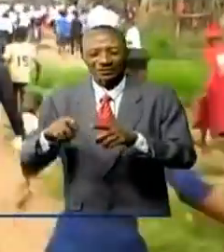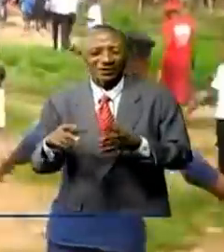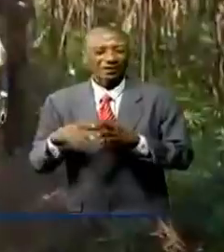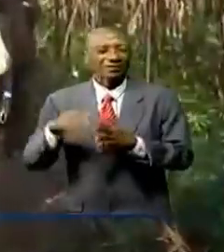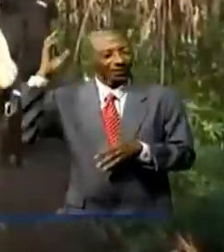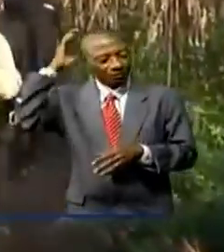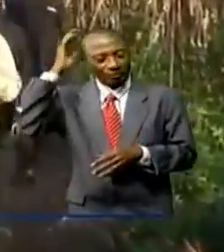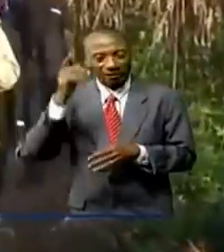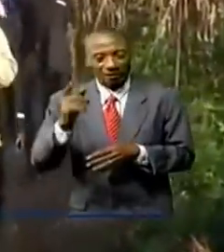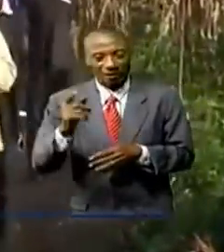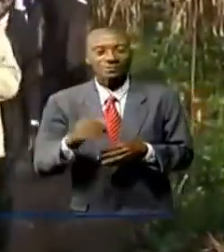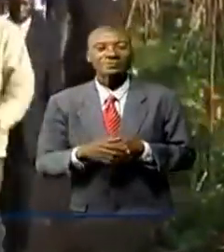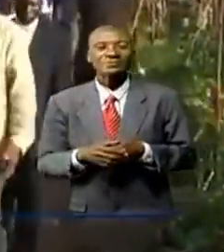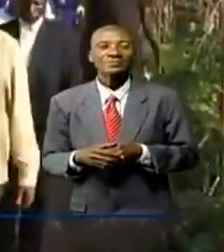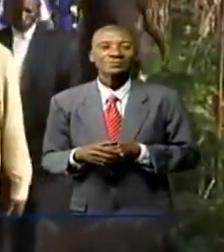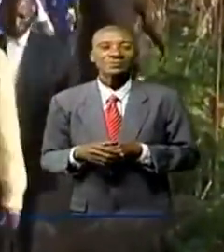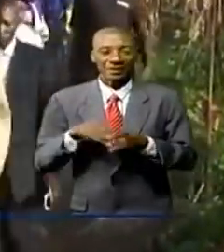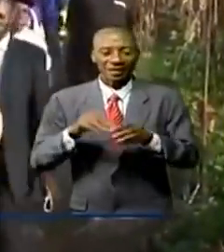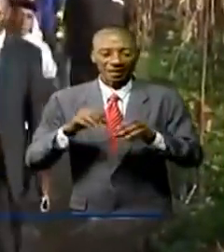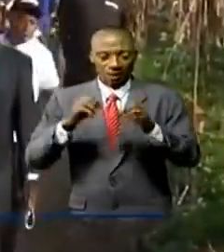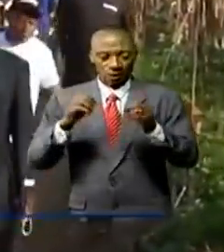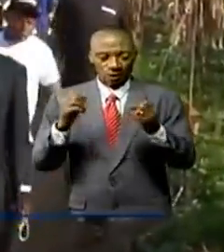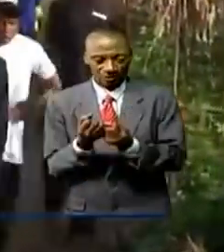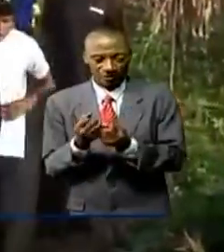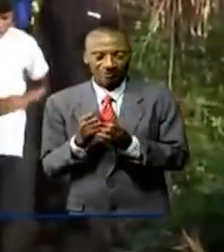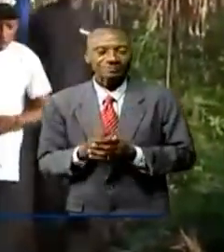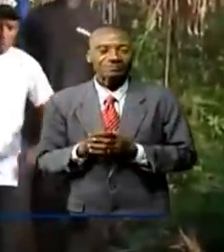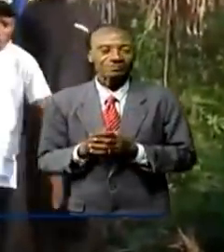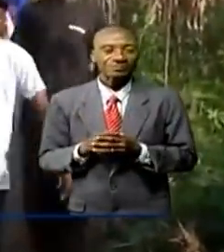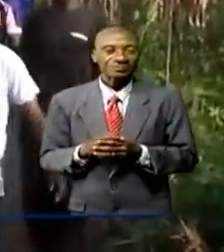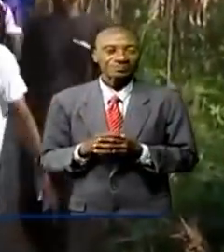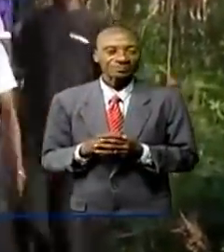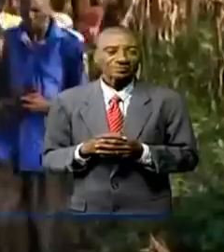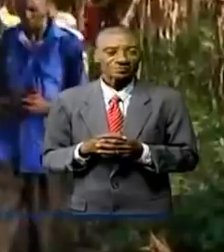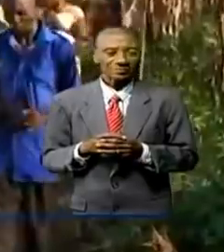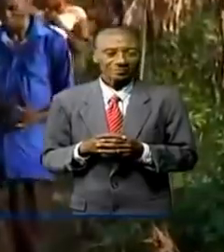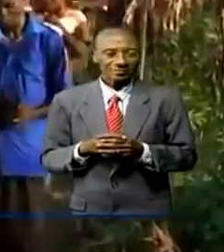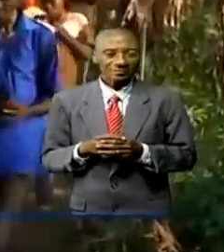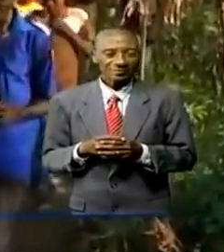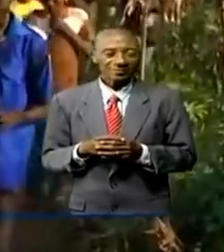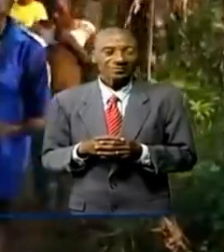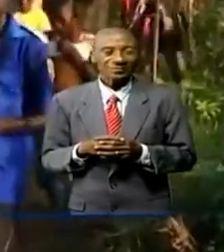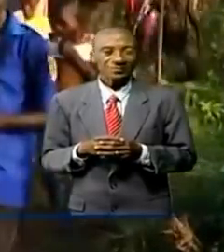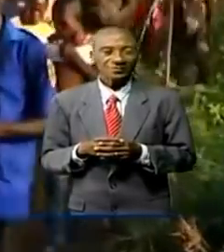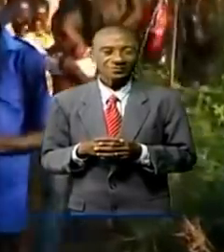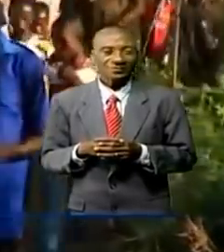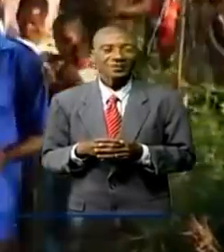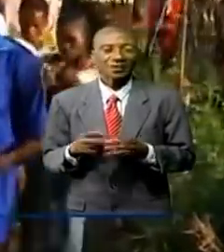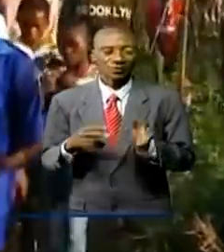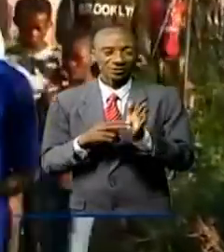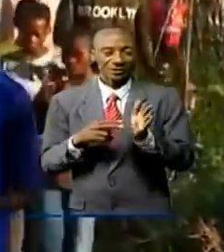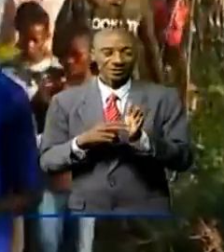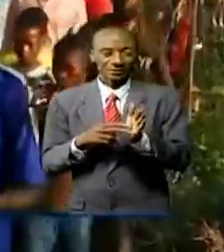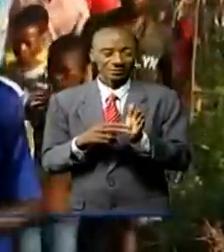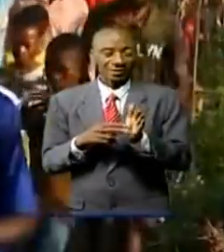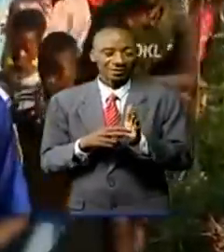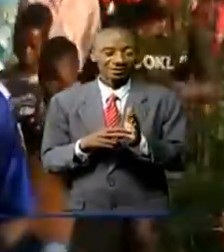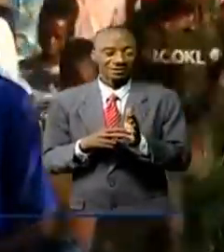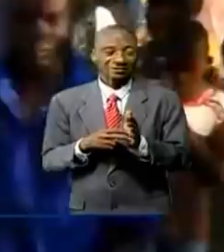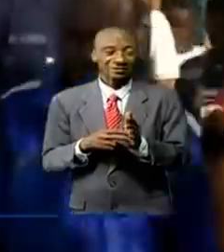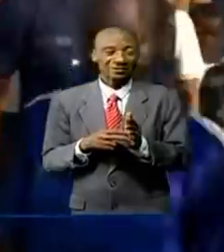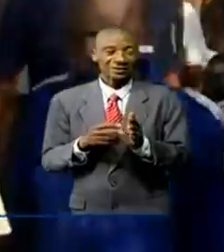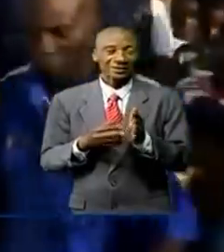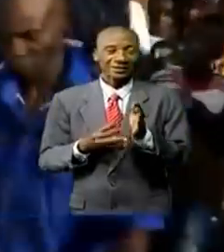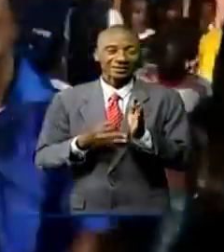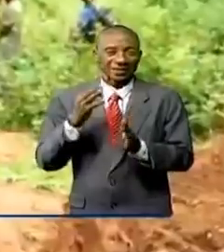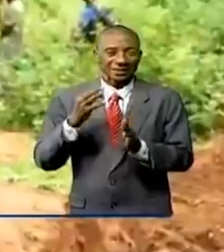dans la société Slider. La curie diocésaine d'Idiofa s'est rendue en Pangu le dimanche 13 février 2022 pour